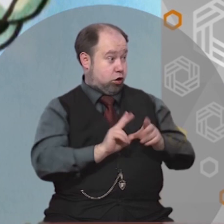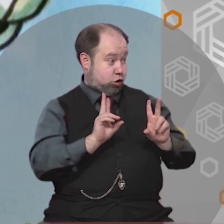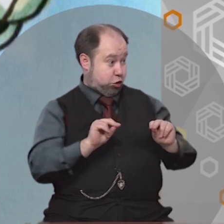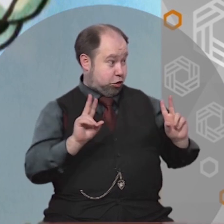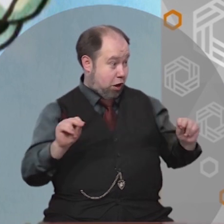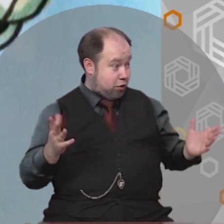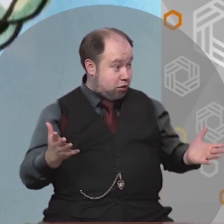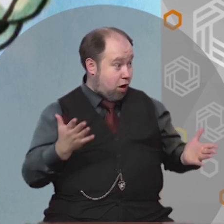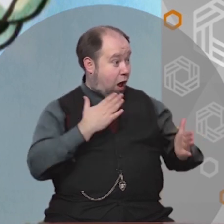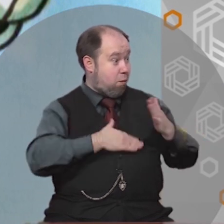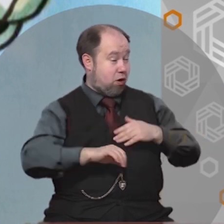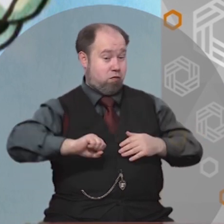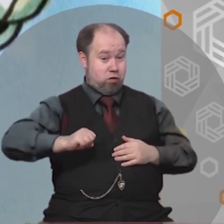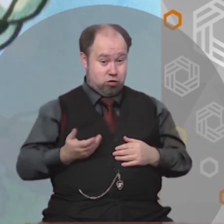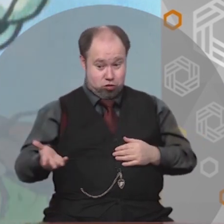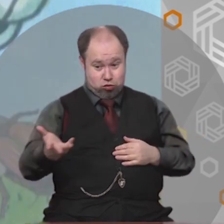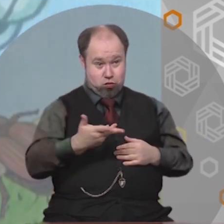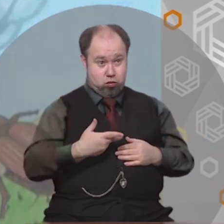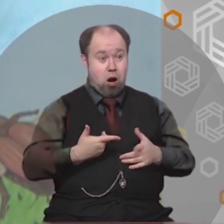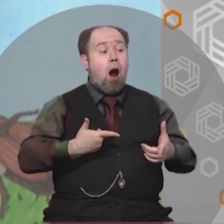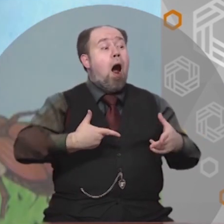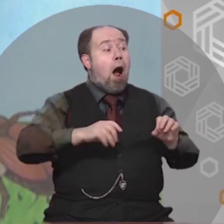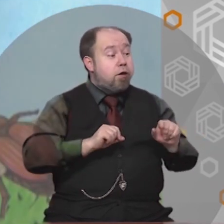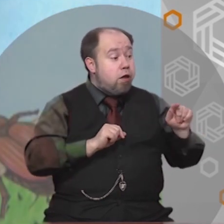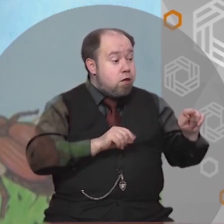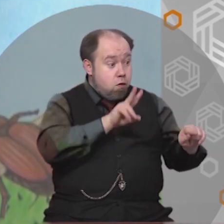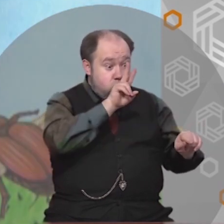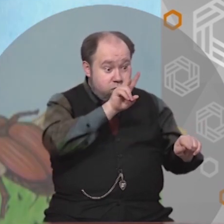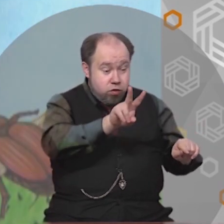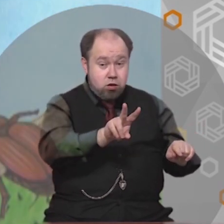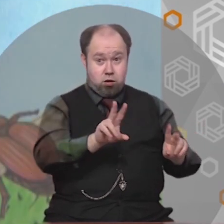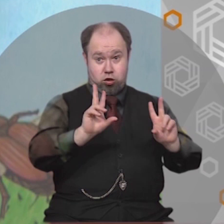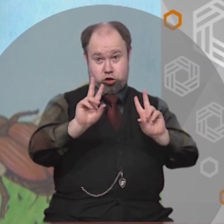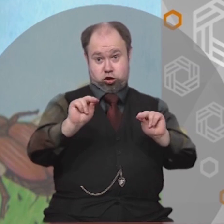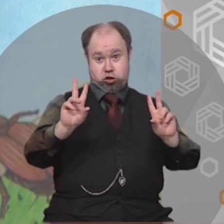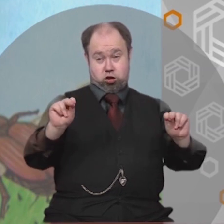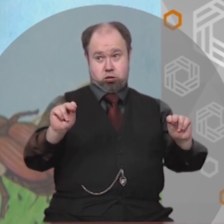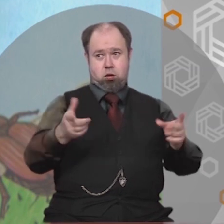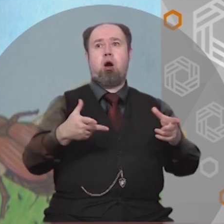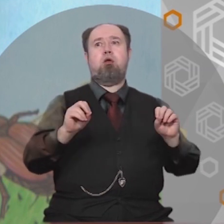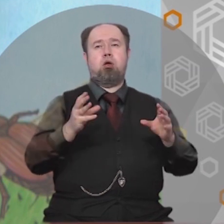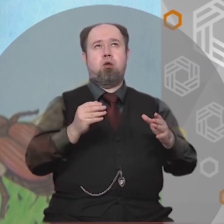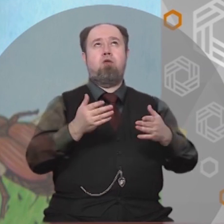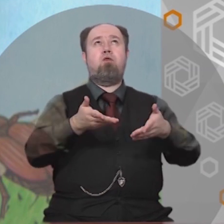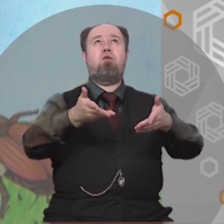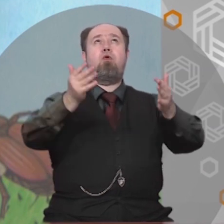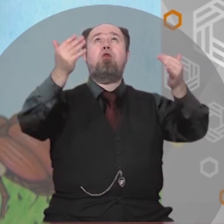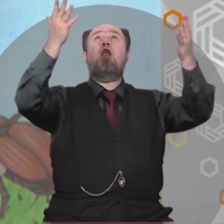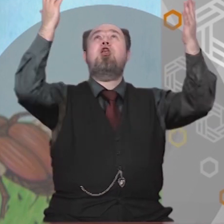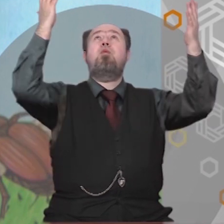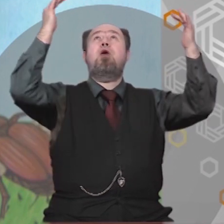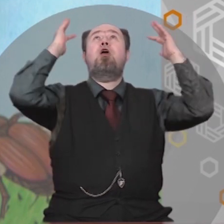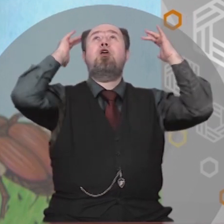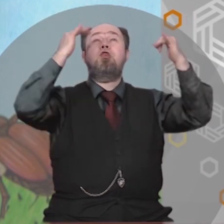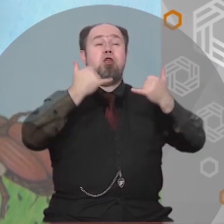– обрадовались друзья. А где ты его увидел? Где-где, да вон на небе